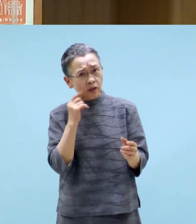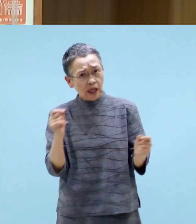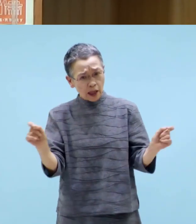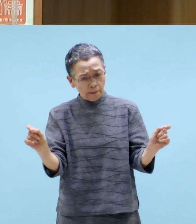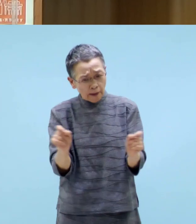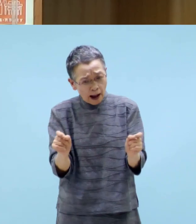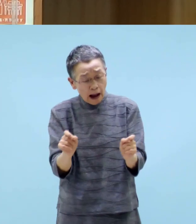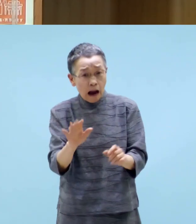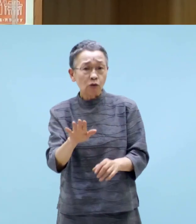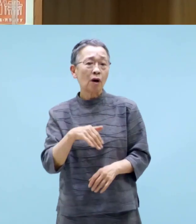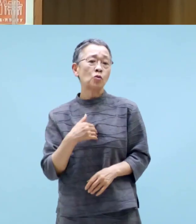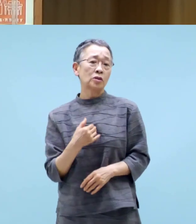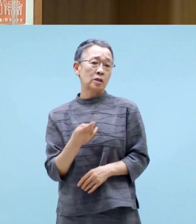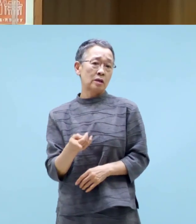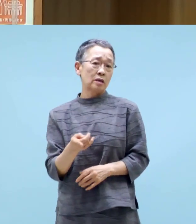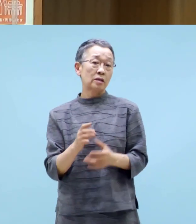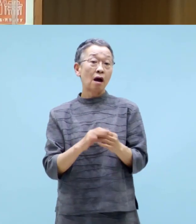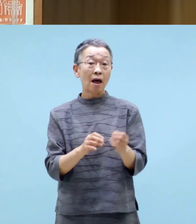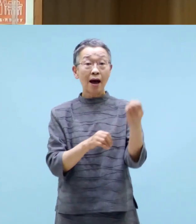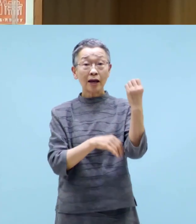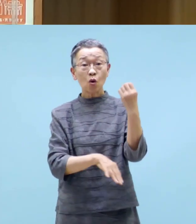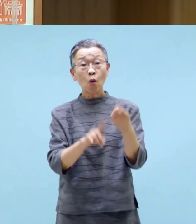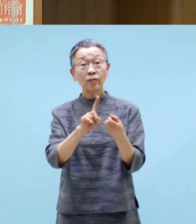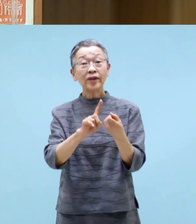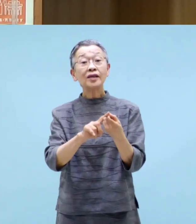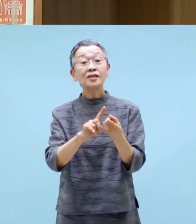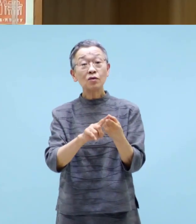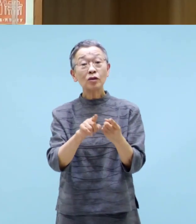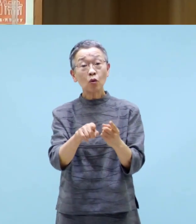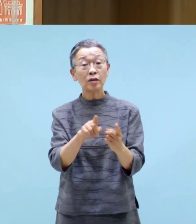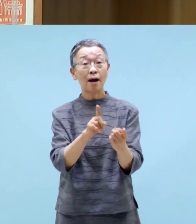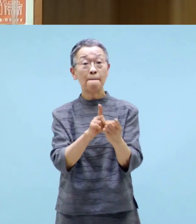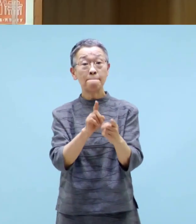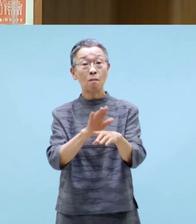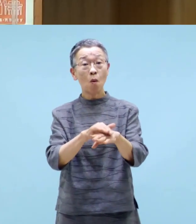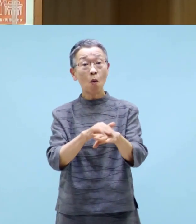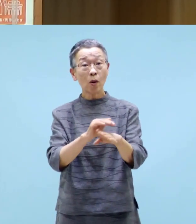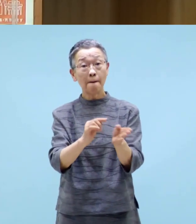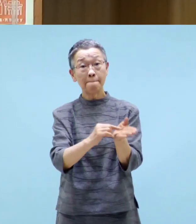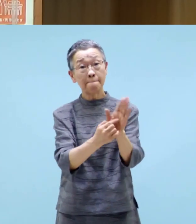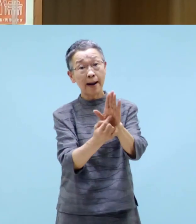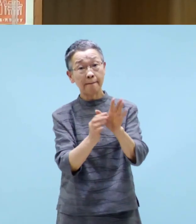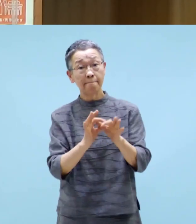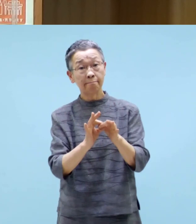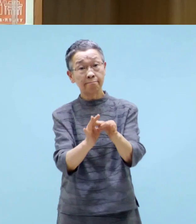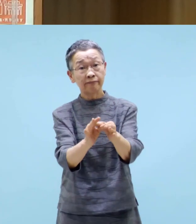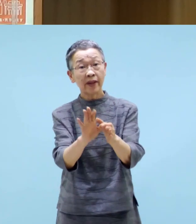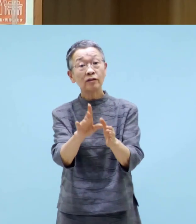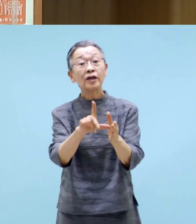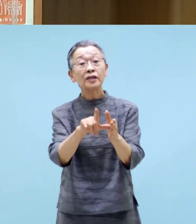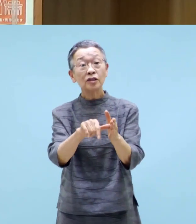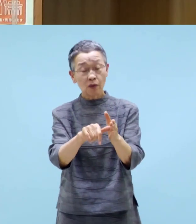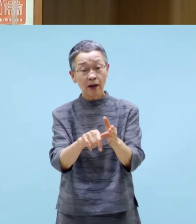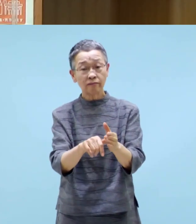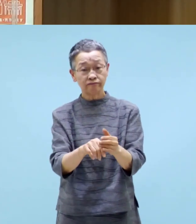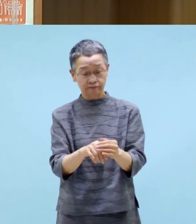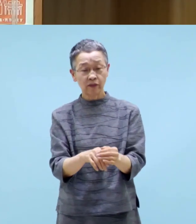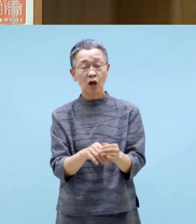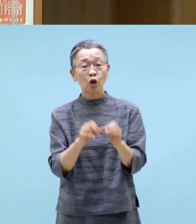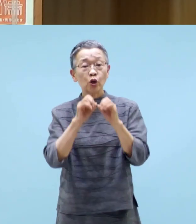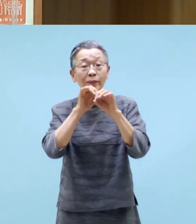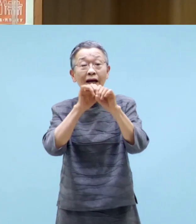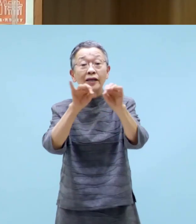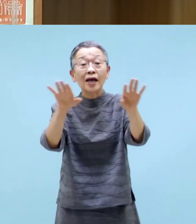と思ってますので、基本的にはそういった対策が継続される中では呼びかけを続け